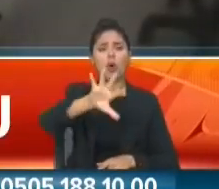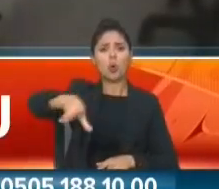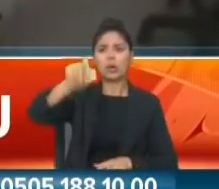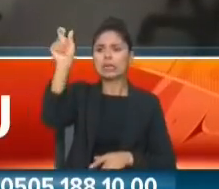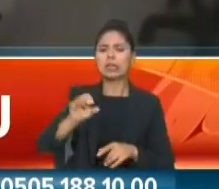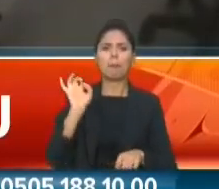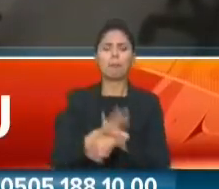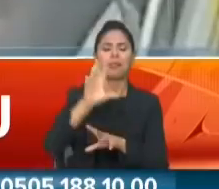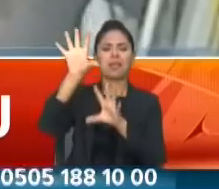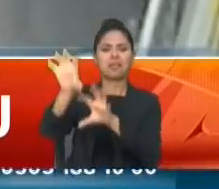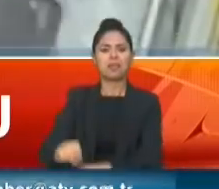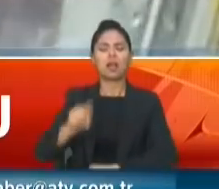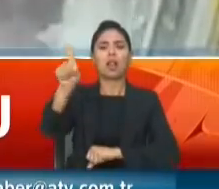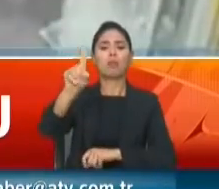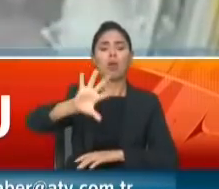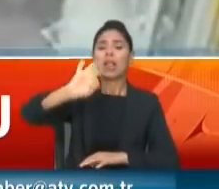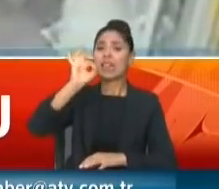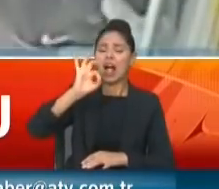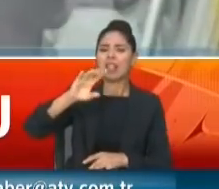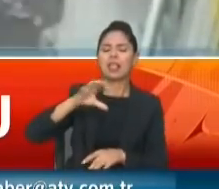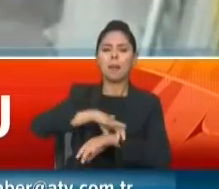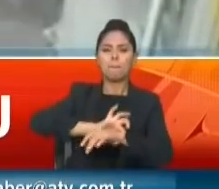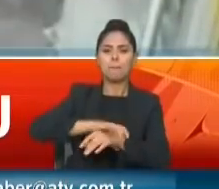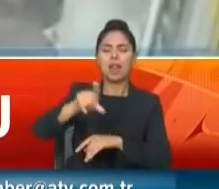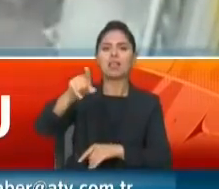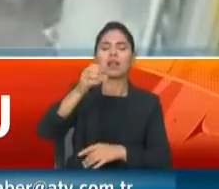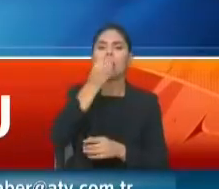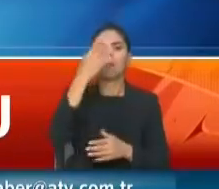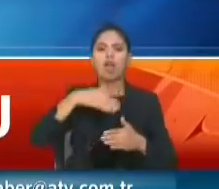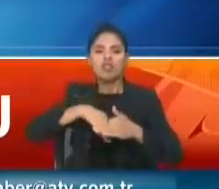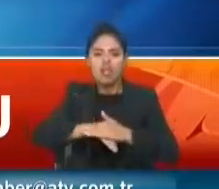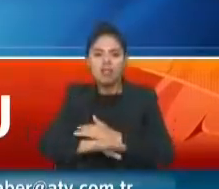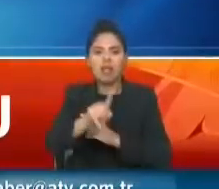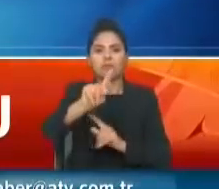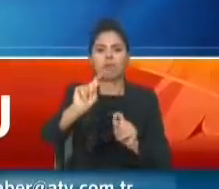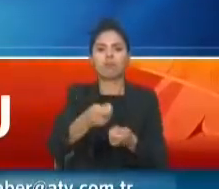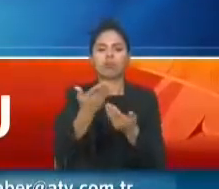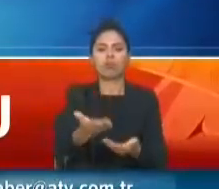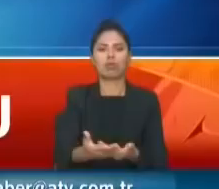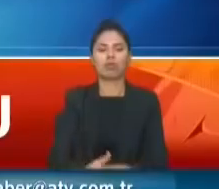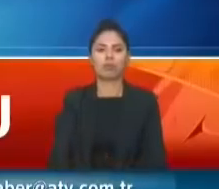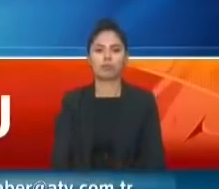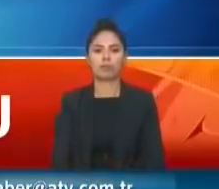sürede yakalandı. Çaldıkları bileziklerse bahçeye gömülü halde bulundu.